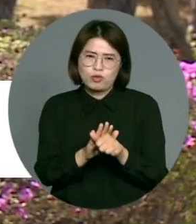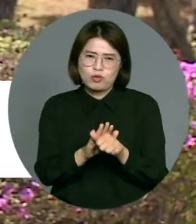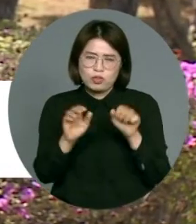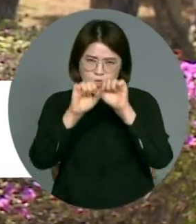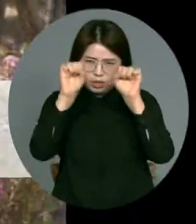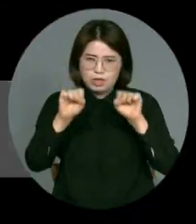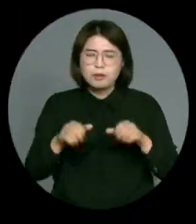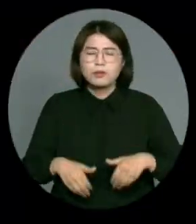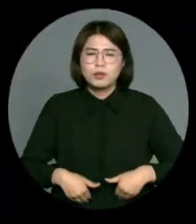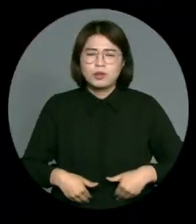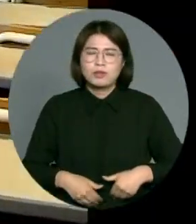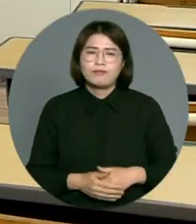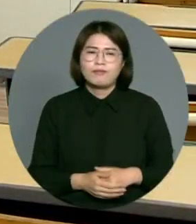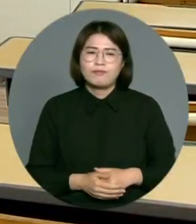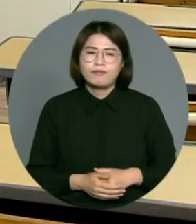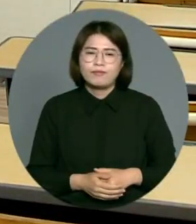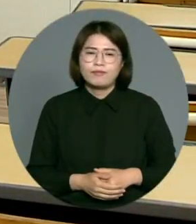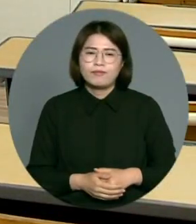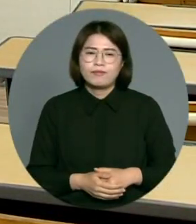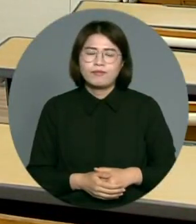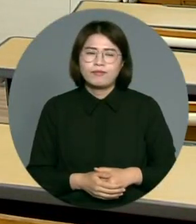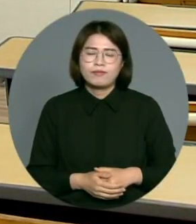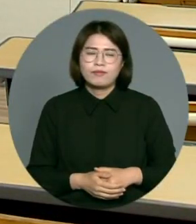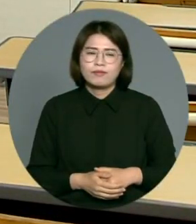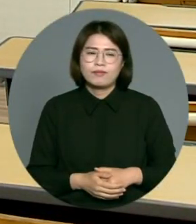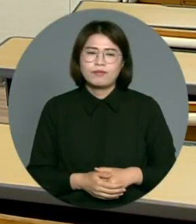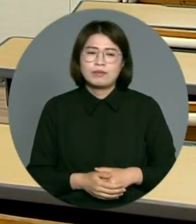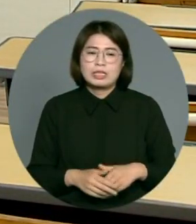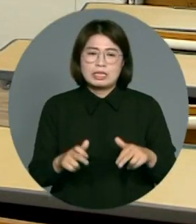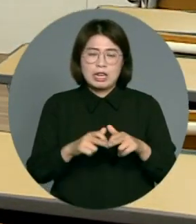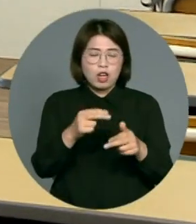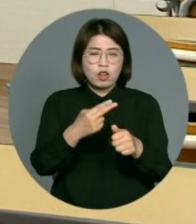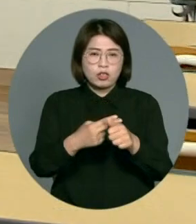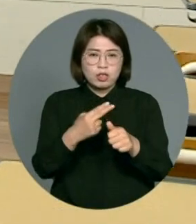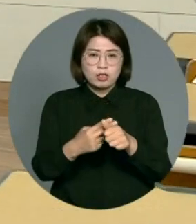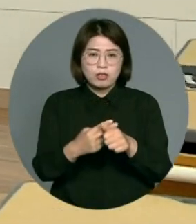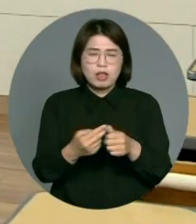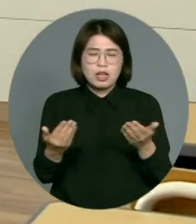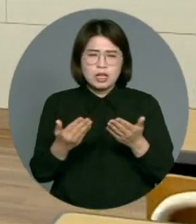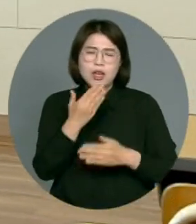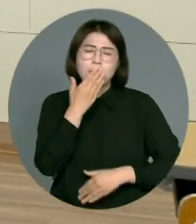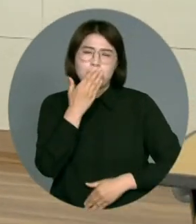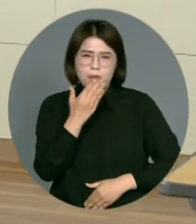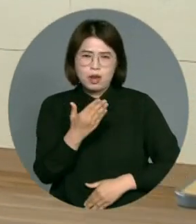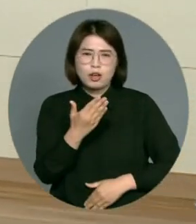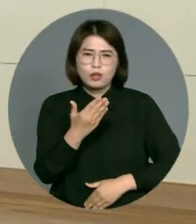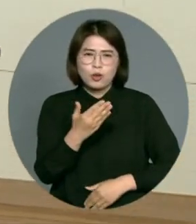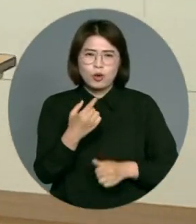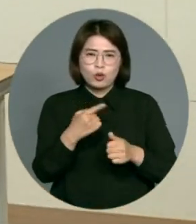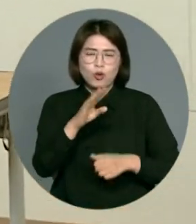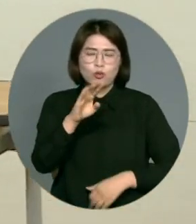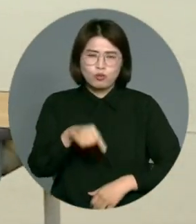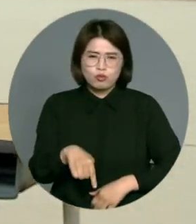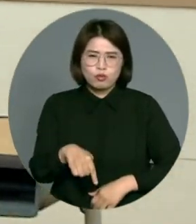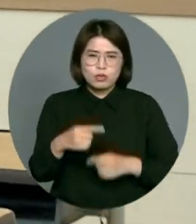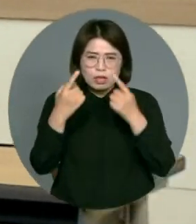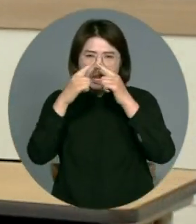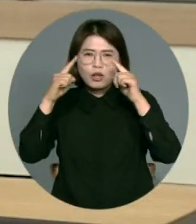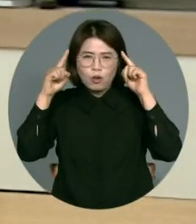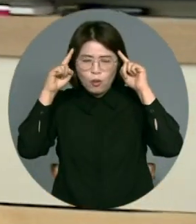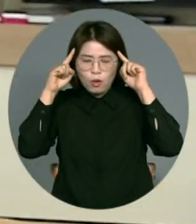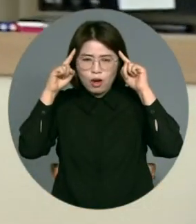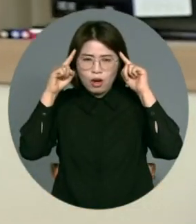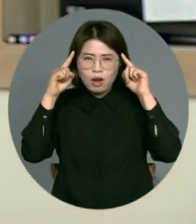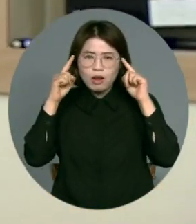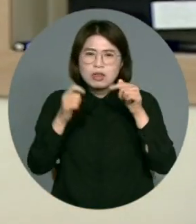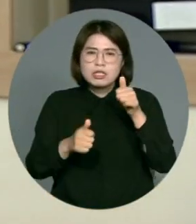체계도 좀 더 많은 장애인 교사가 교단에 설 수 있도록 교육부와 대학 양기관이 입시